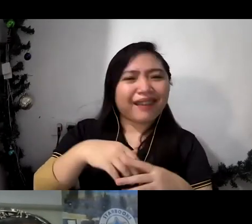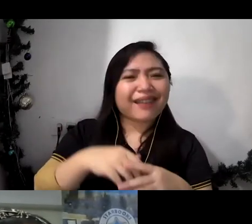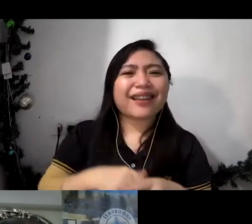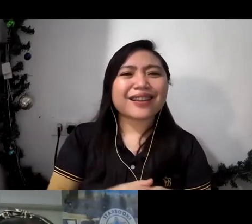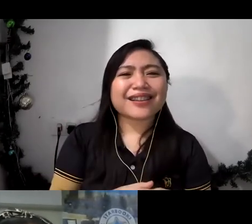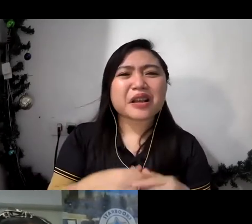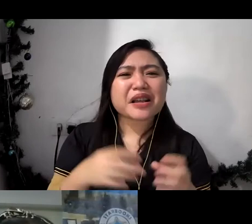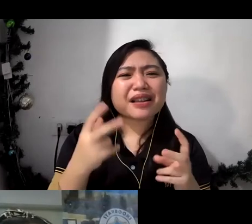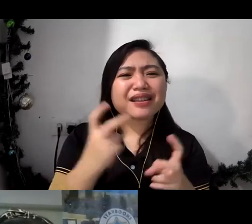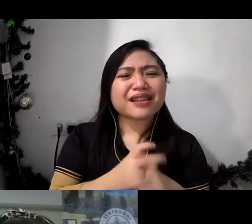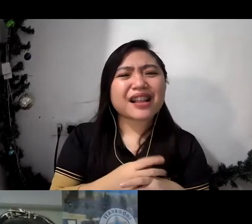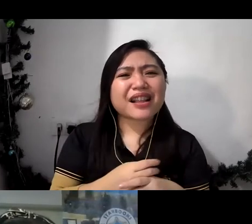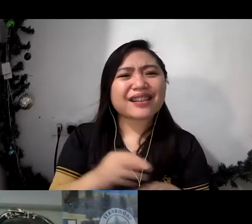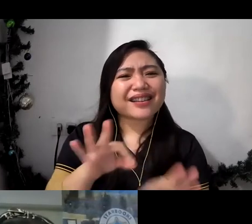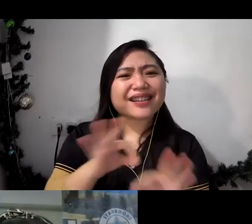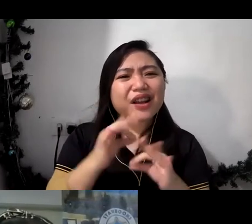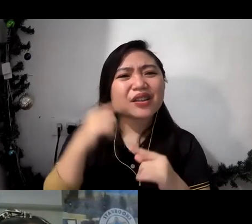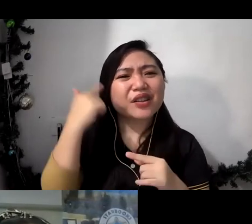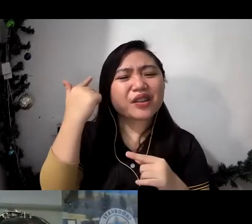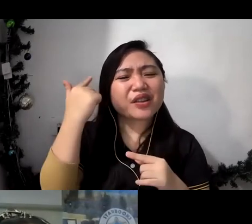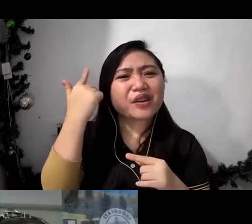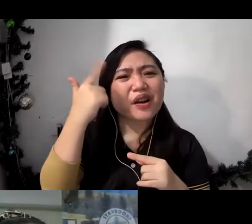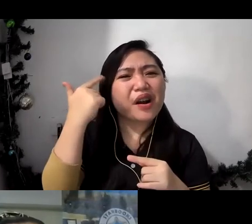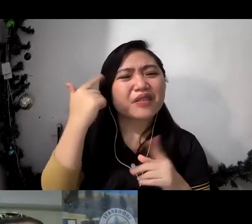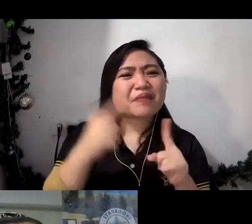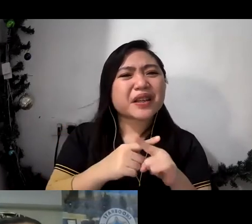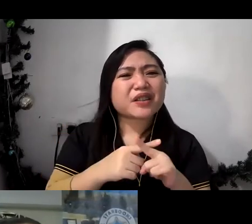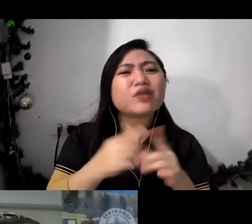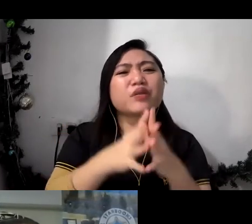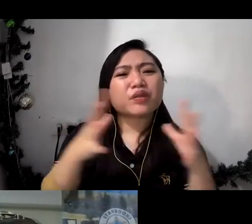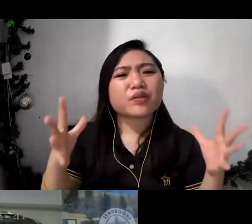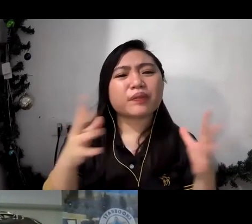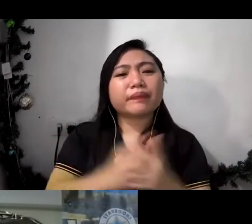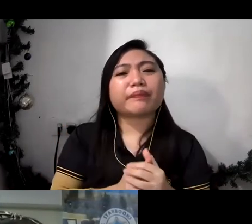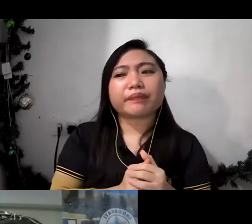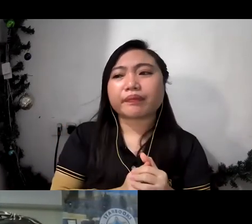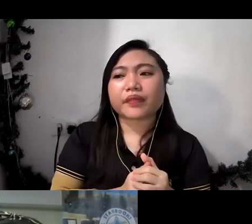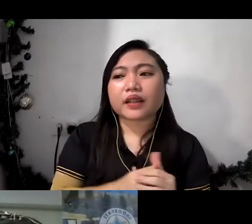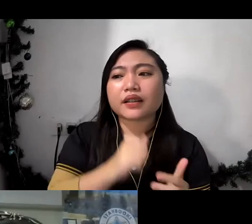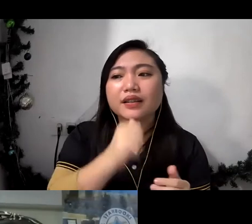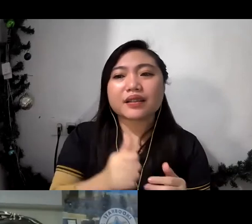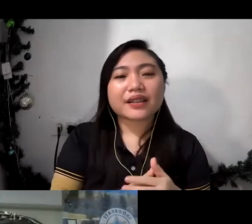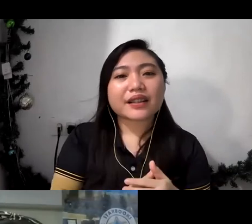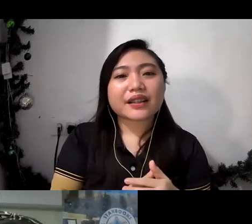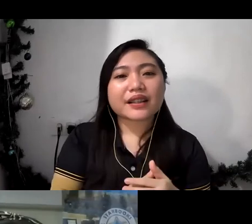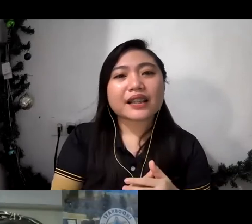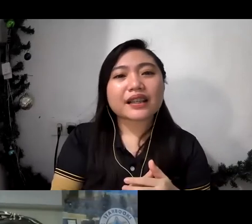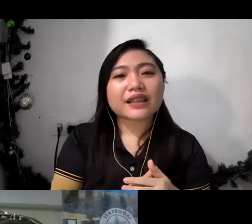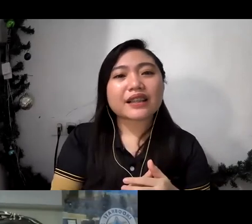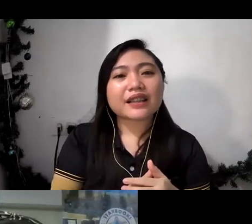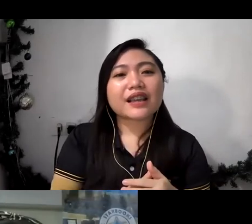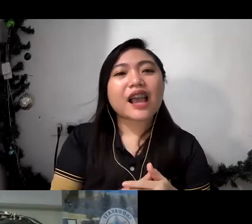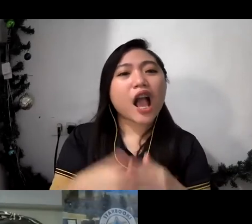yung gobyerno natin na mag-expand. Pero I think, ano, hindi naman... nangangarap din po ako na umabot ng 1 buwan